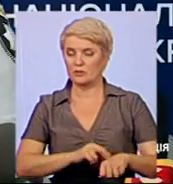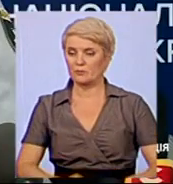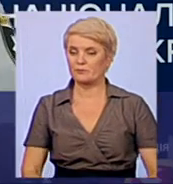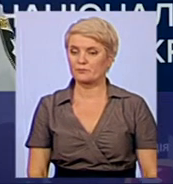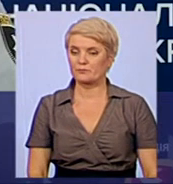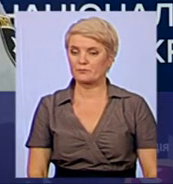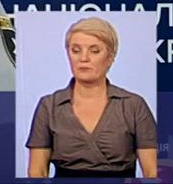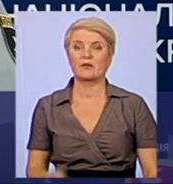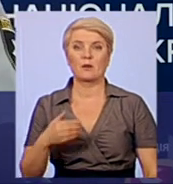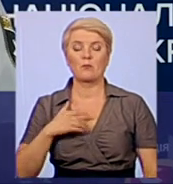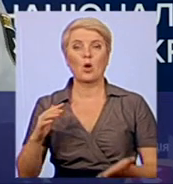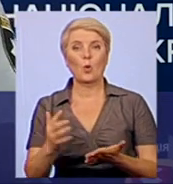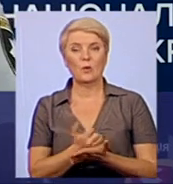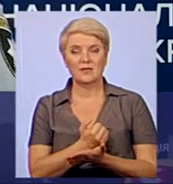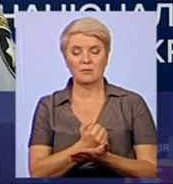отримали відповідний матеріал